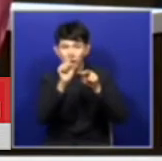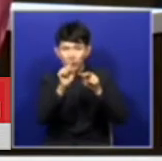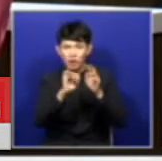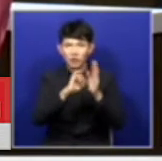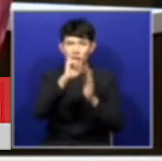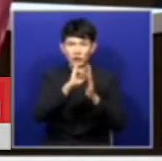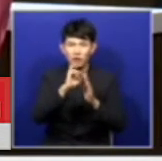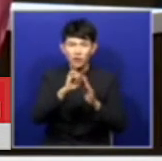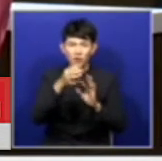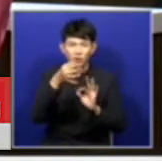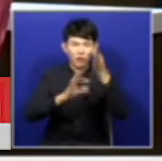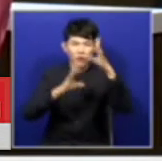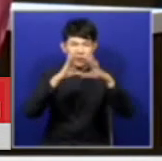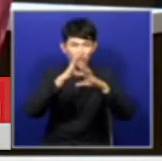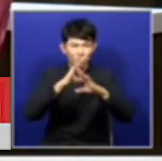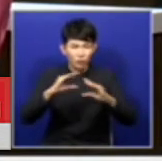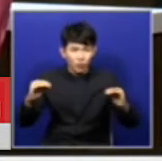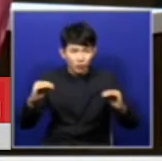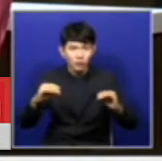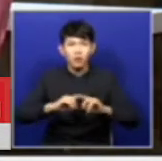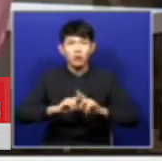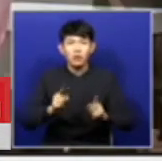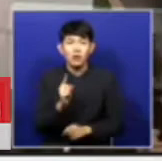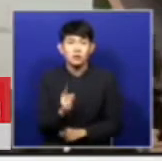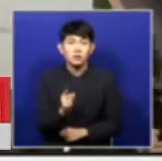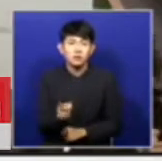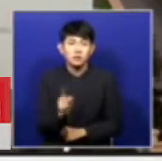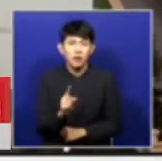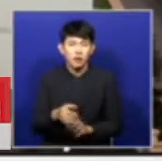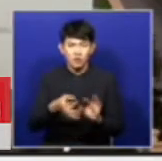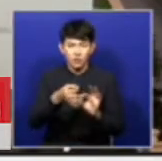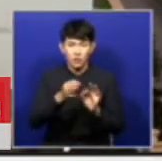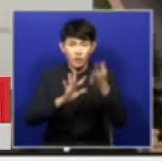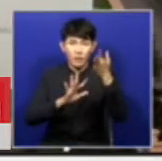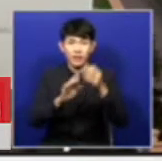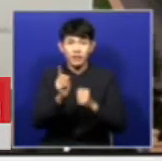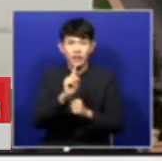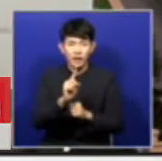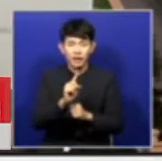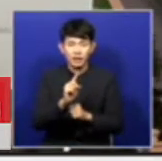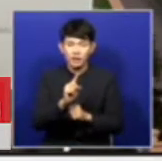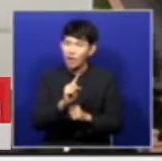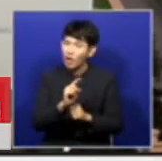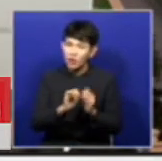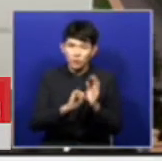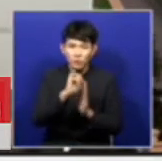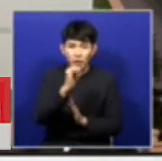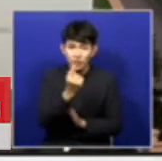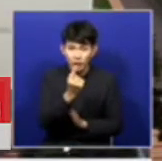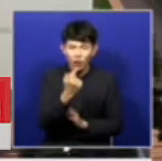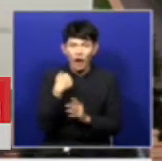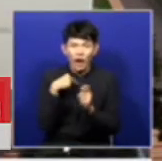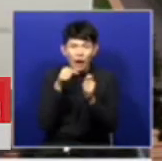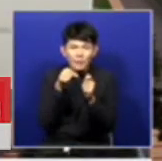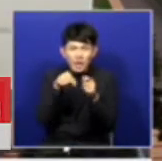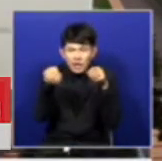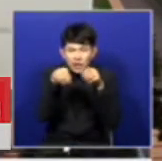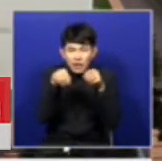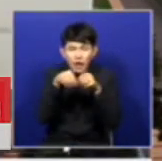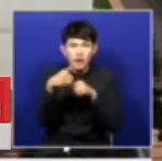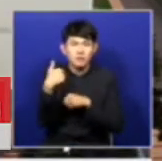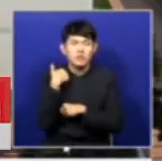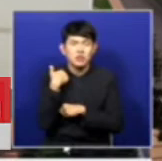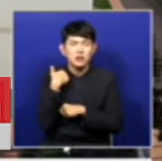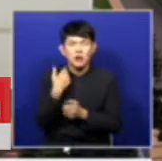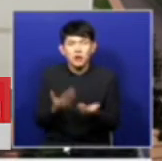ฟจะดับแต่ในขณะที่ความเป็นจริงแล้วเนี่ยการไหม้ของไฟเนี่ยมันไม่ได้เกิดจุดเดียวหลายๆอำเภอรอบๆตัวเมืองจังหวัดเชียงใหม่หรือว่